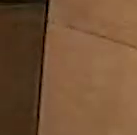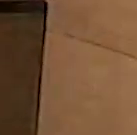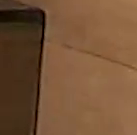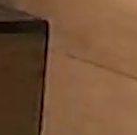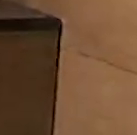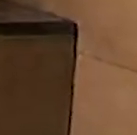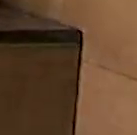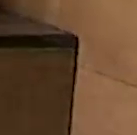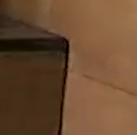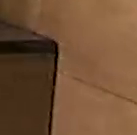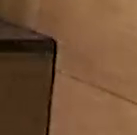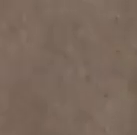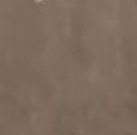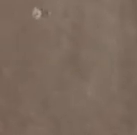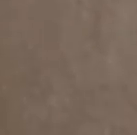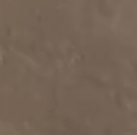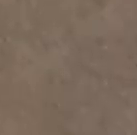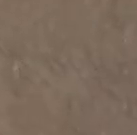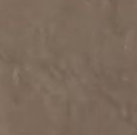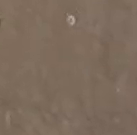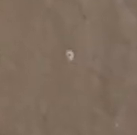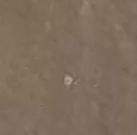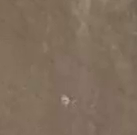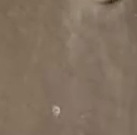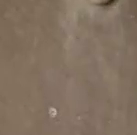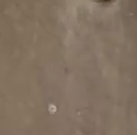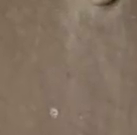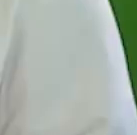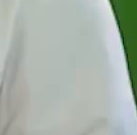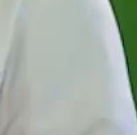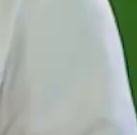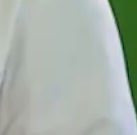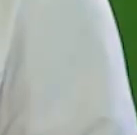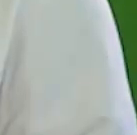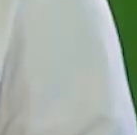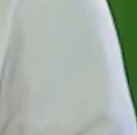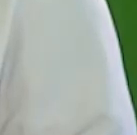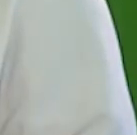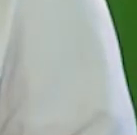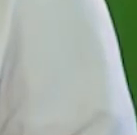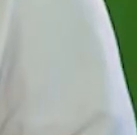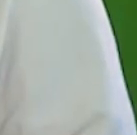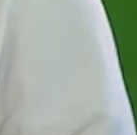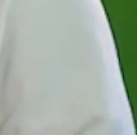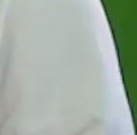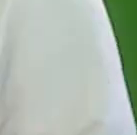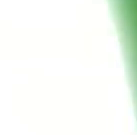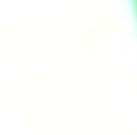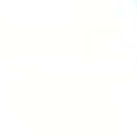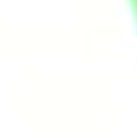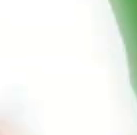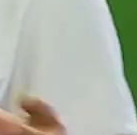maka kita dianjurkan untuk senantiasa membersihkan mulut kita. Membersihkan mulut kita dengan cara